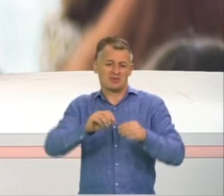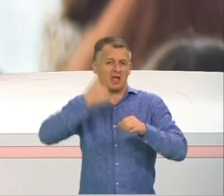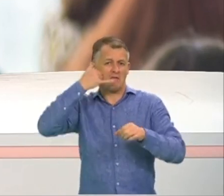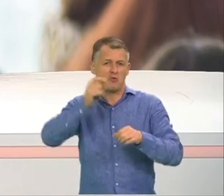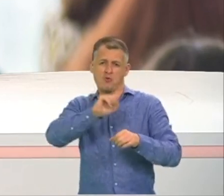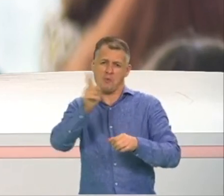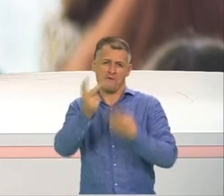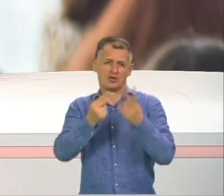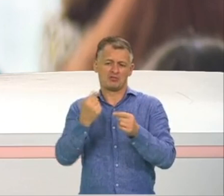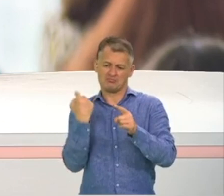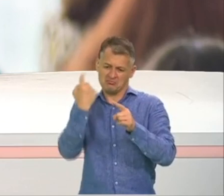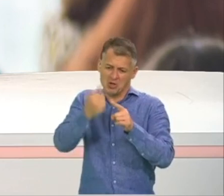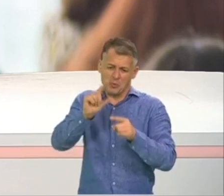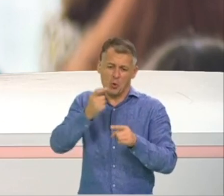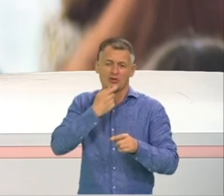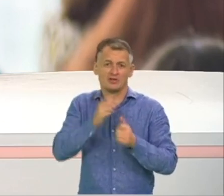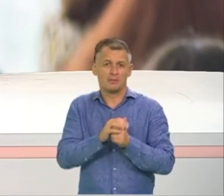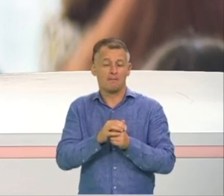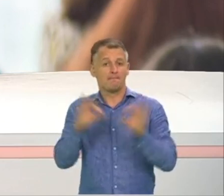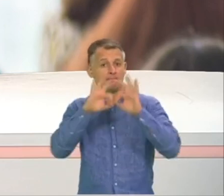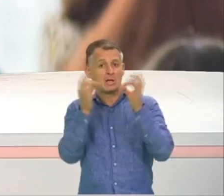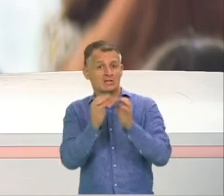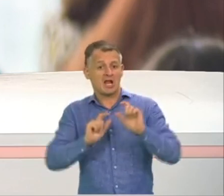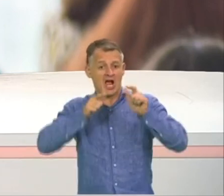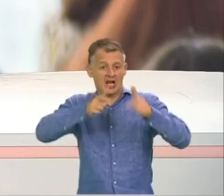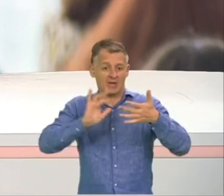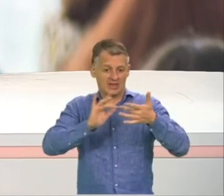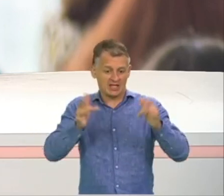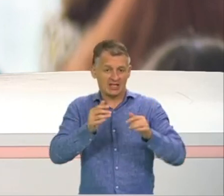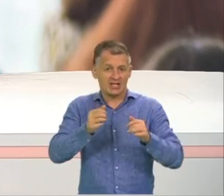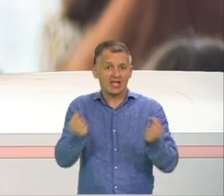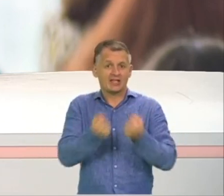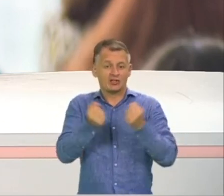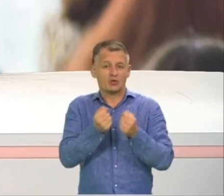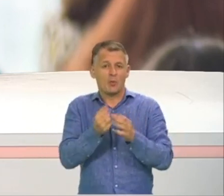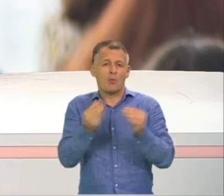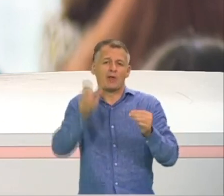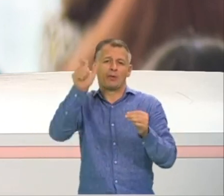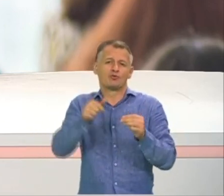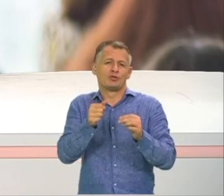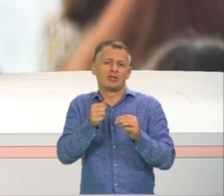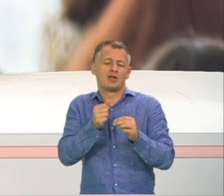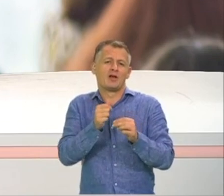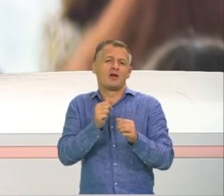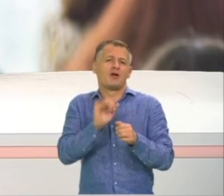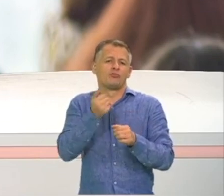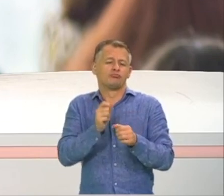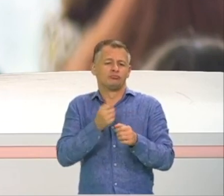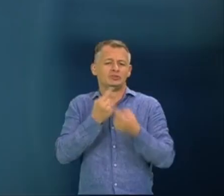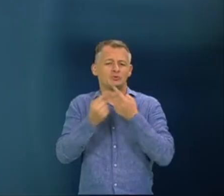peste 20 de ani. Părintele a postat pe rețelele sociale exercițiul și în scurt timp sute de oameni au comentat revoltați.